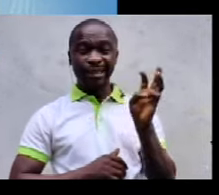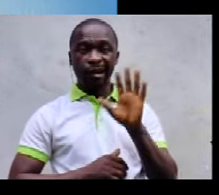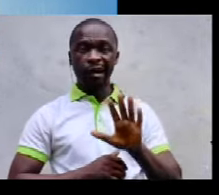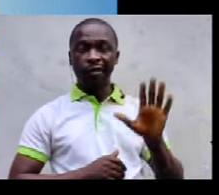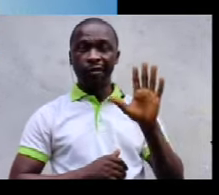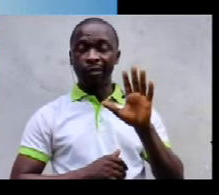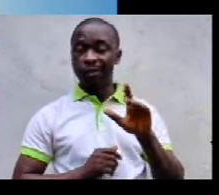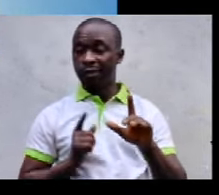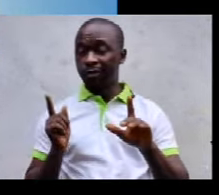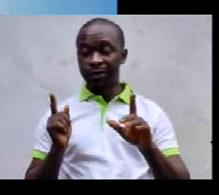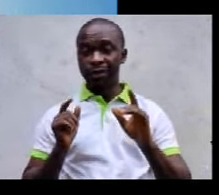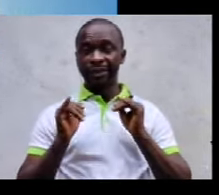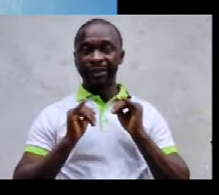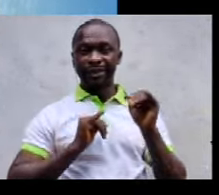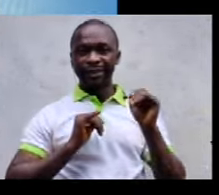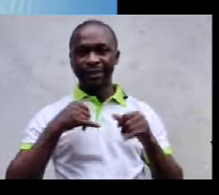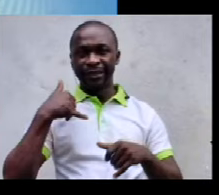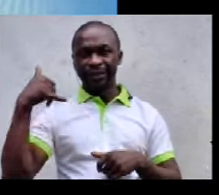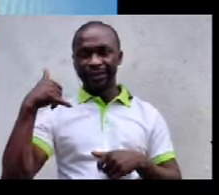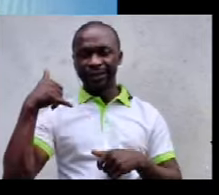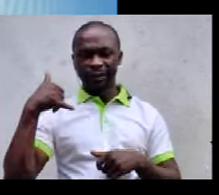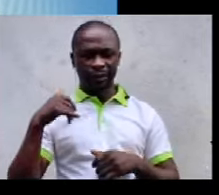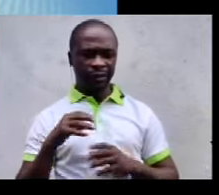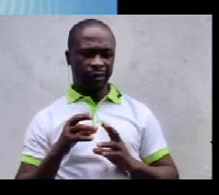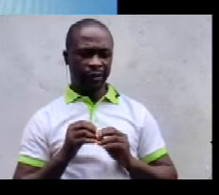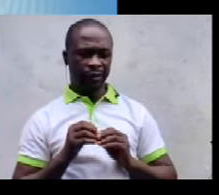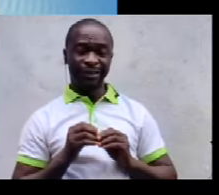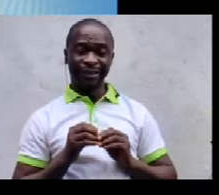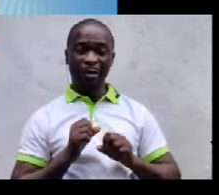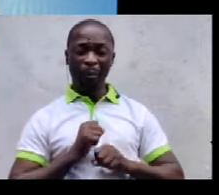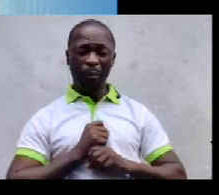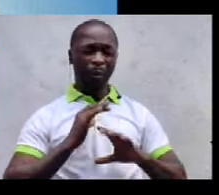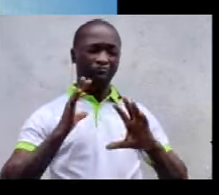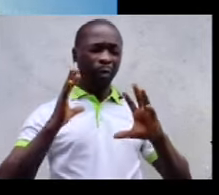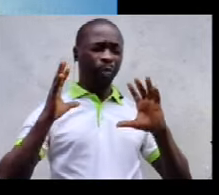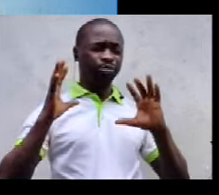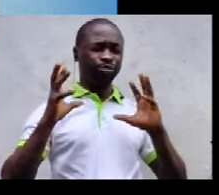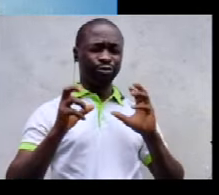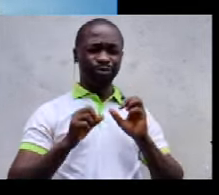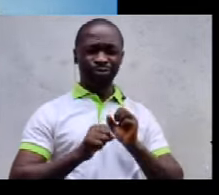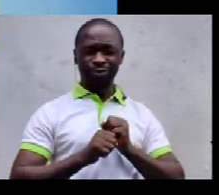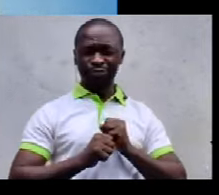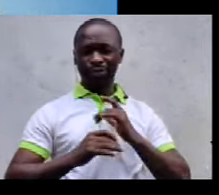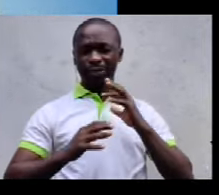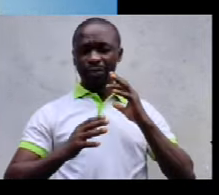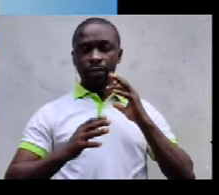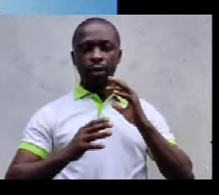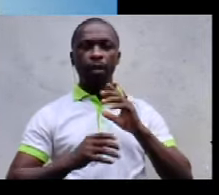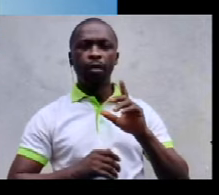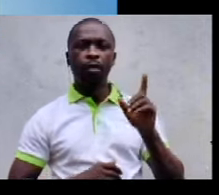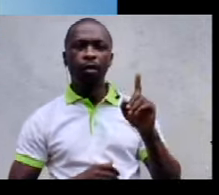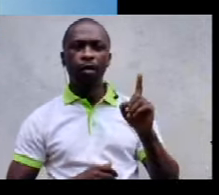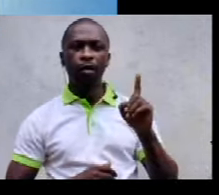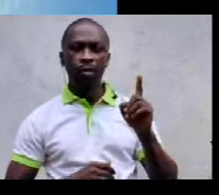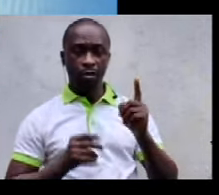se produire jusqu'à 20 heures. En conséquence, la caserne militaire en question